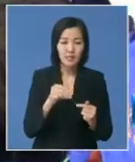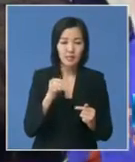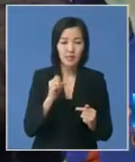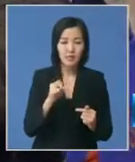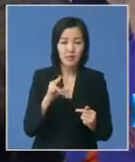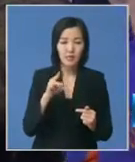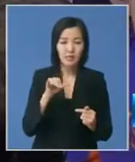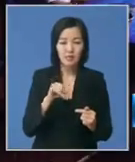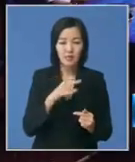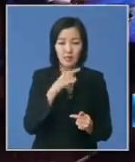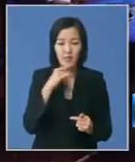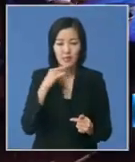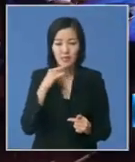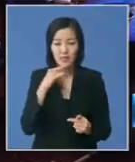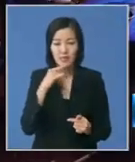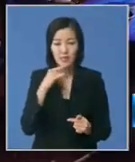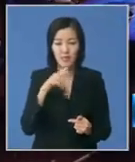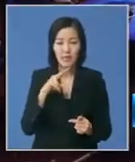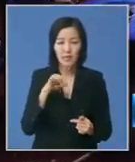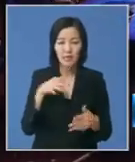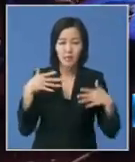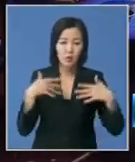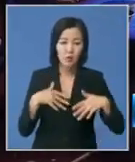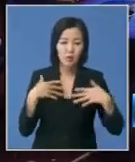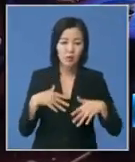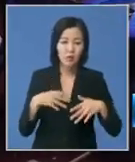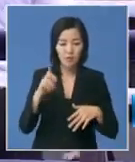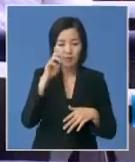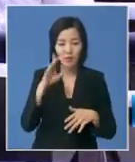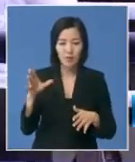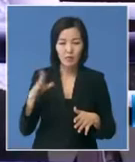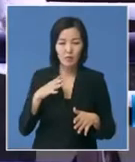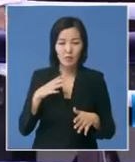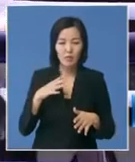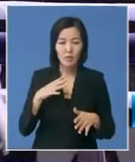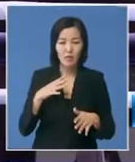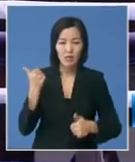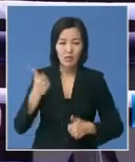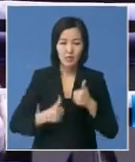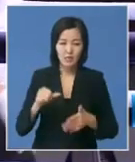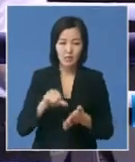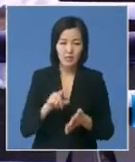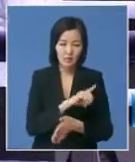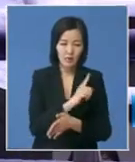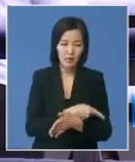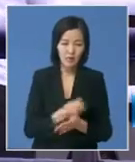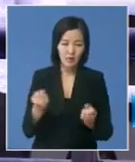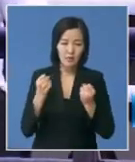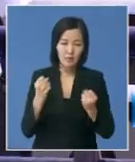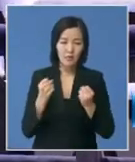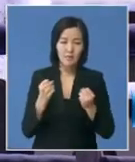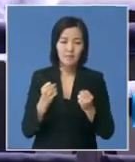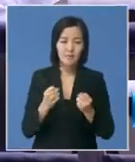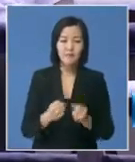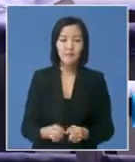болса, Ресей, Латвия, Грузияда өткен кәсіпқой бокстан рейтингтік жарыстарда жақсы өнер көрсеткен. Бұл жобада да бәсекелестерінен басым